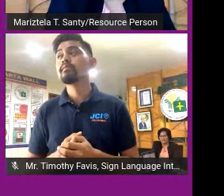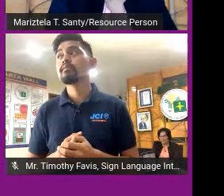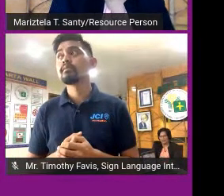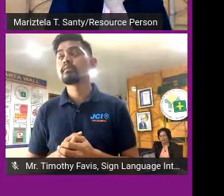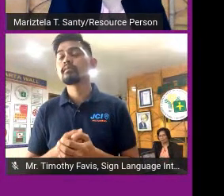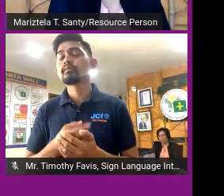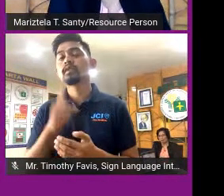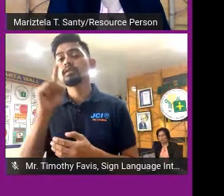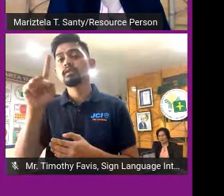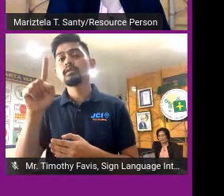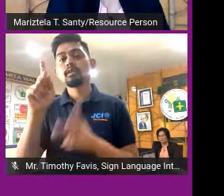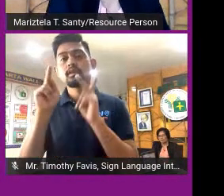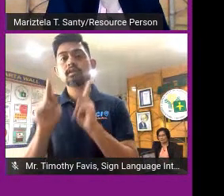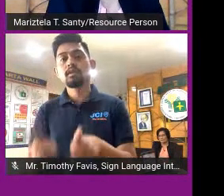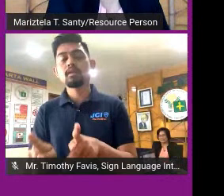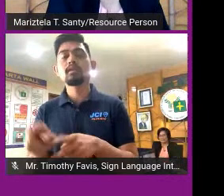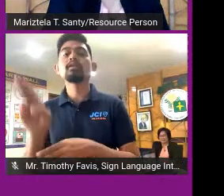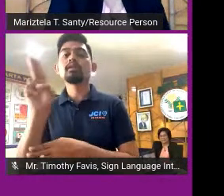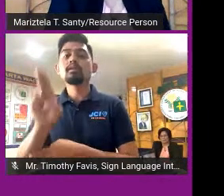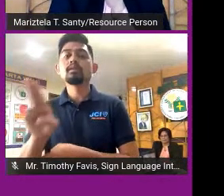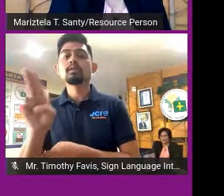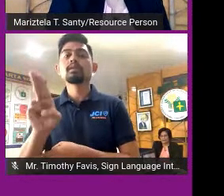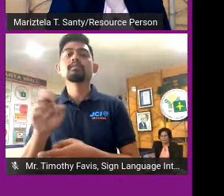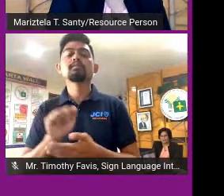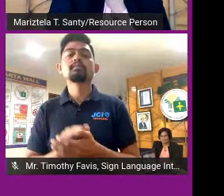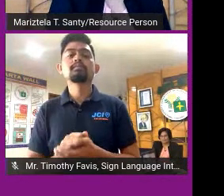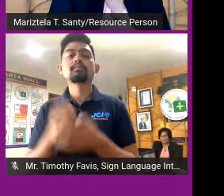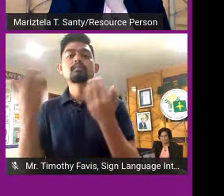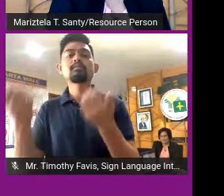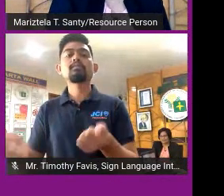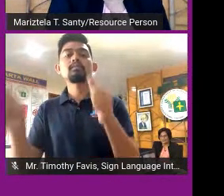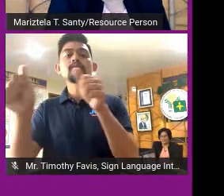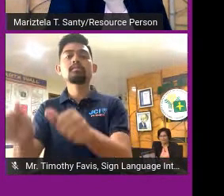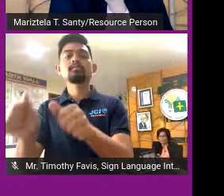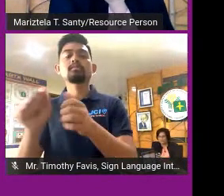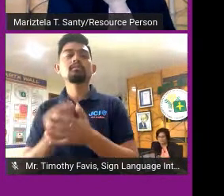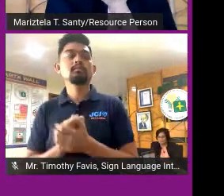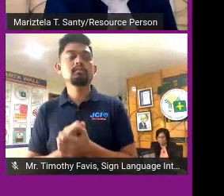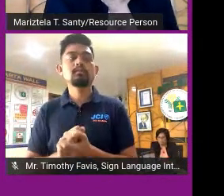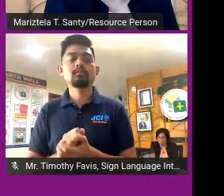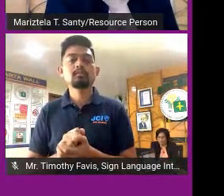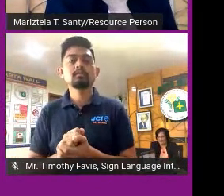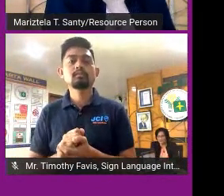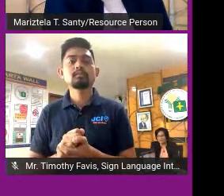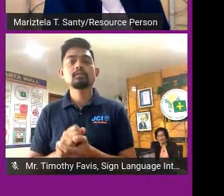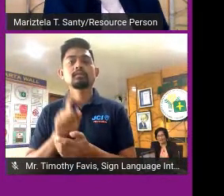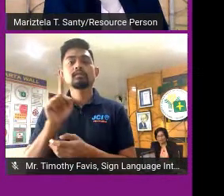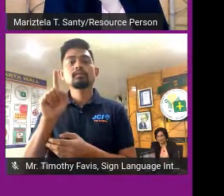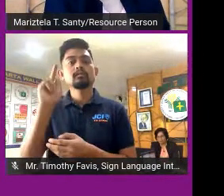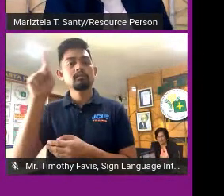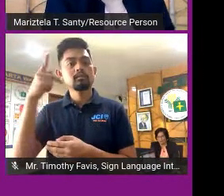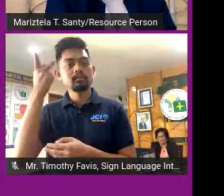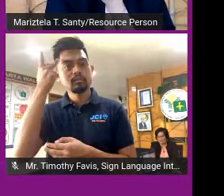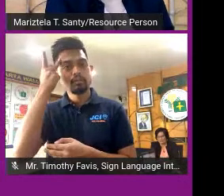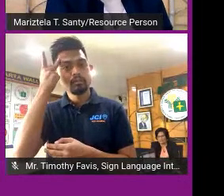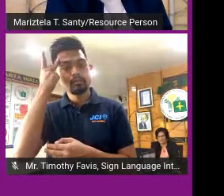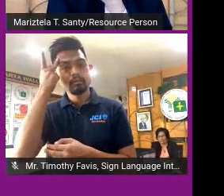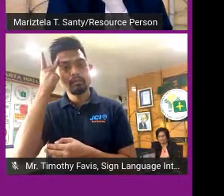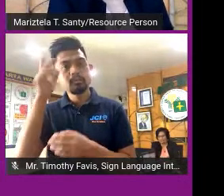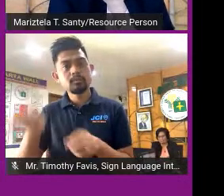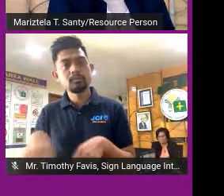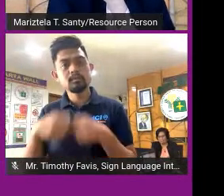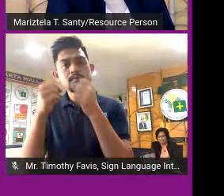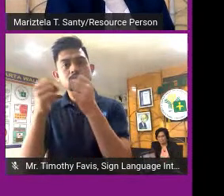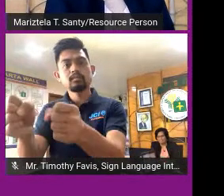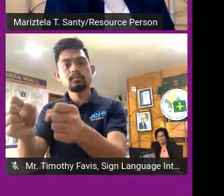pananagutan ng isang tao ay usually affected man ng pampolitika or political